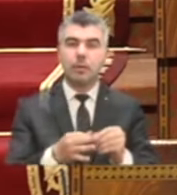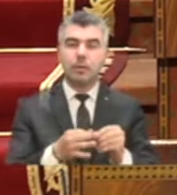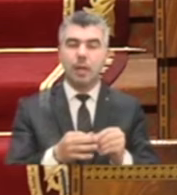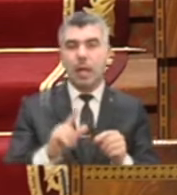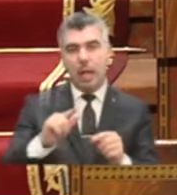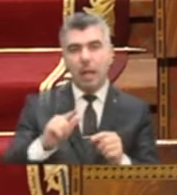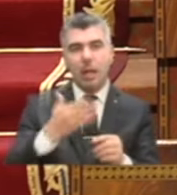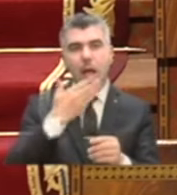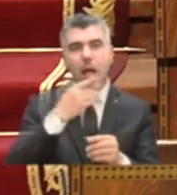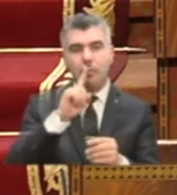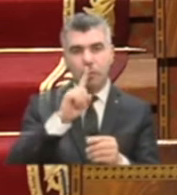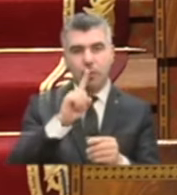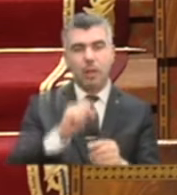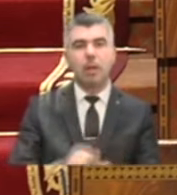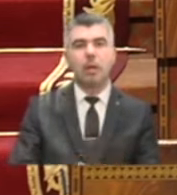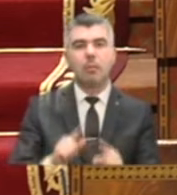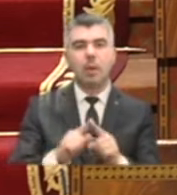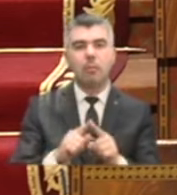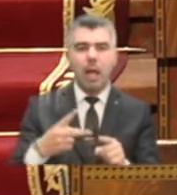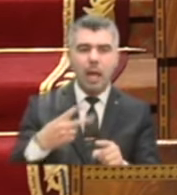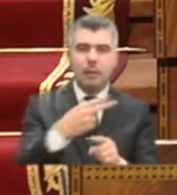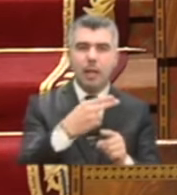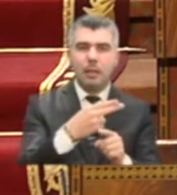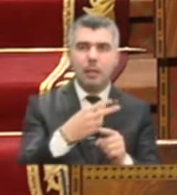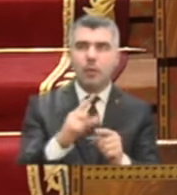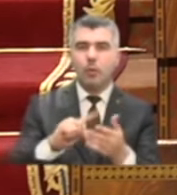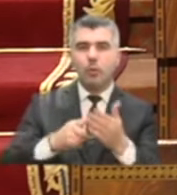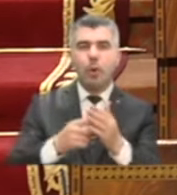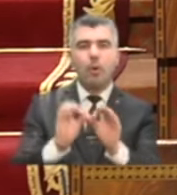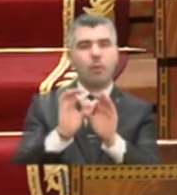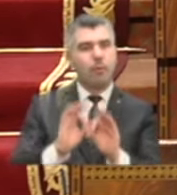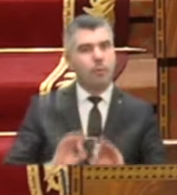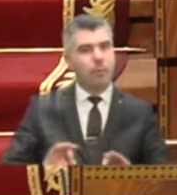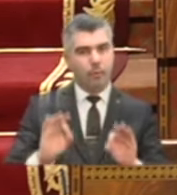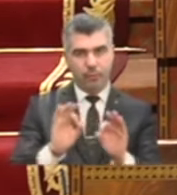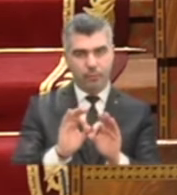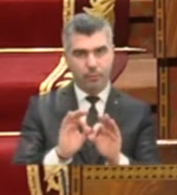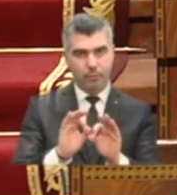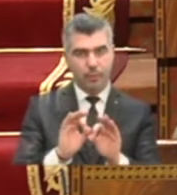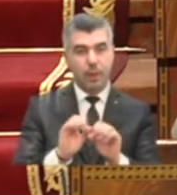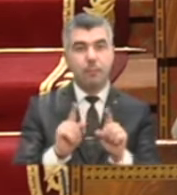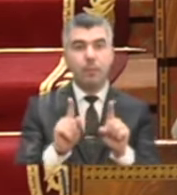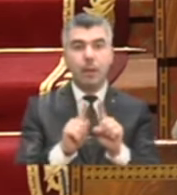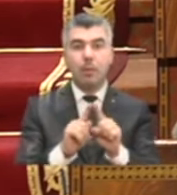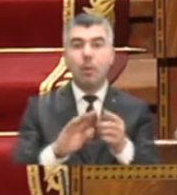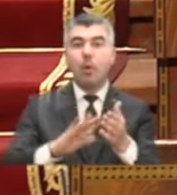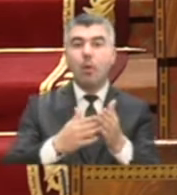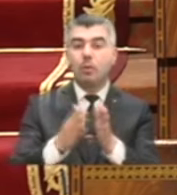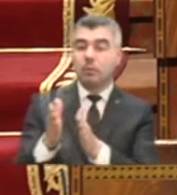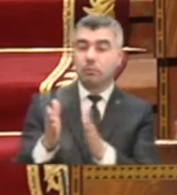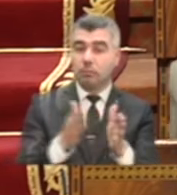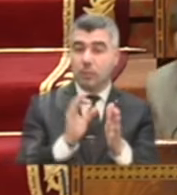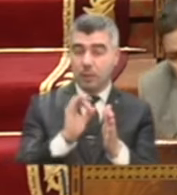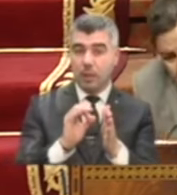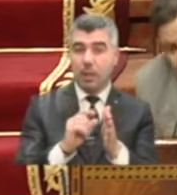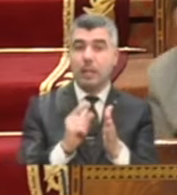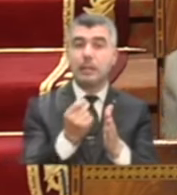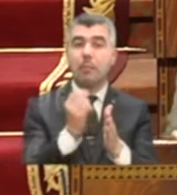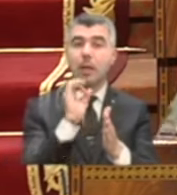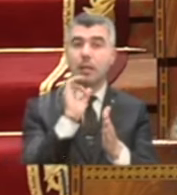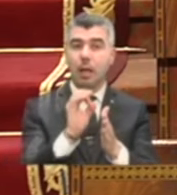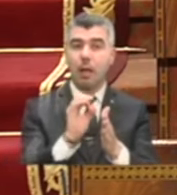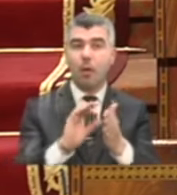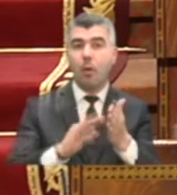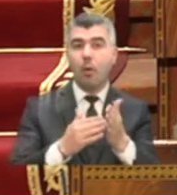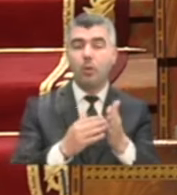لله ما كاينش عندنا الانقطاعات الكهربائيه، ولكن بين ندوزو من الانقطاعات الكهربائيه ان يكون الثمن